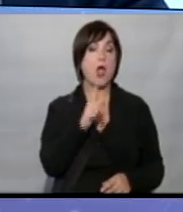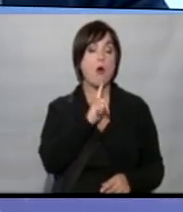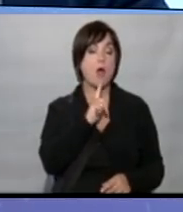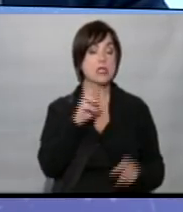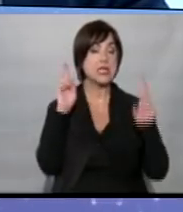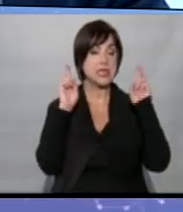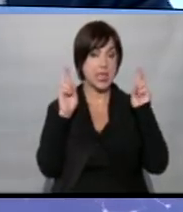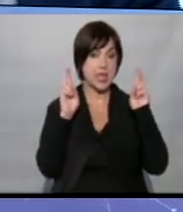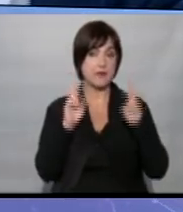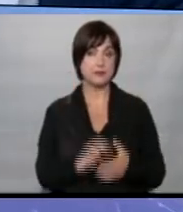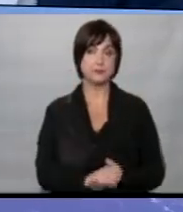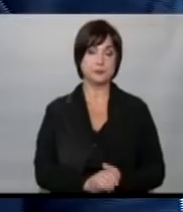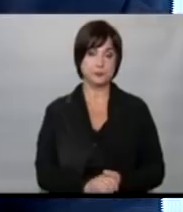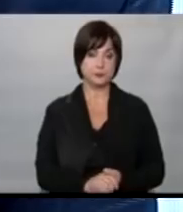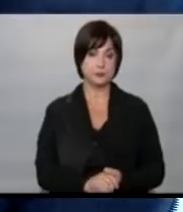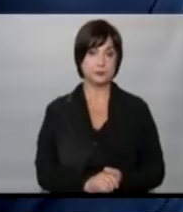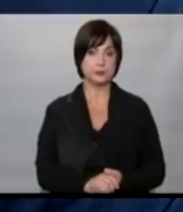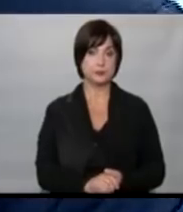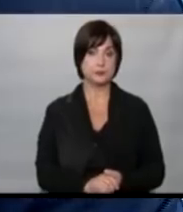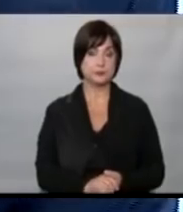што се надева.